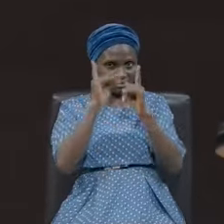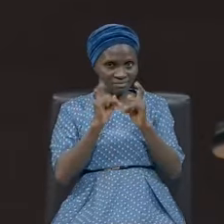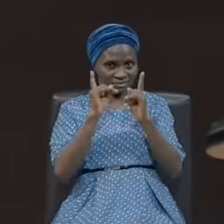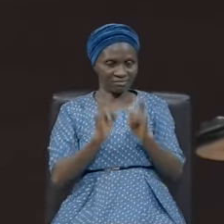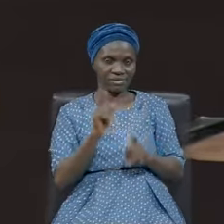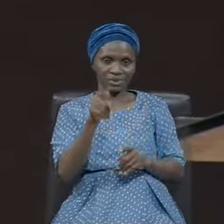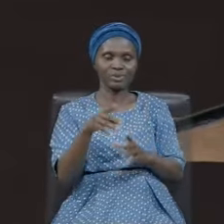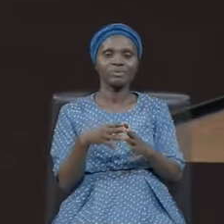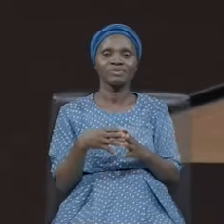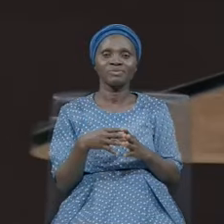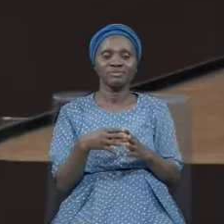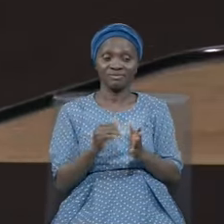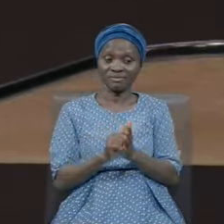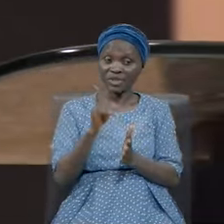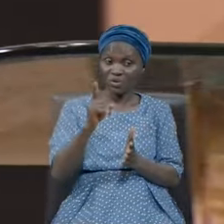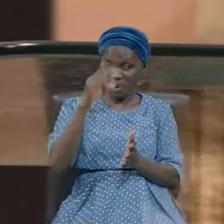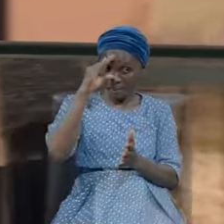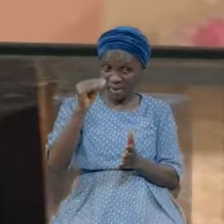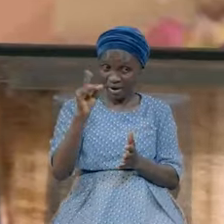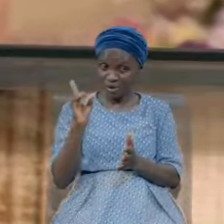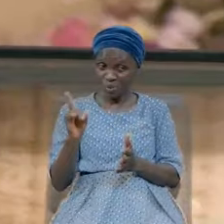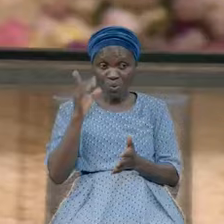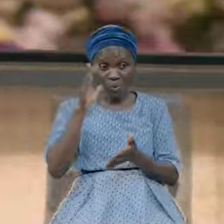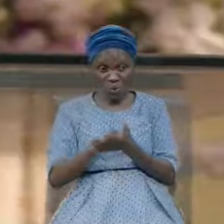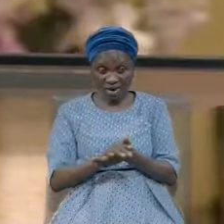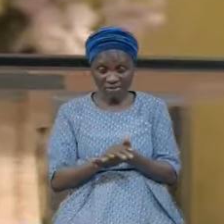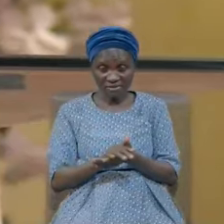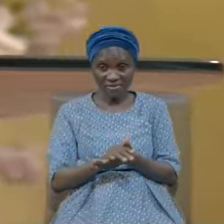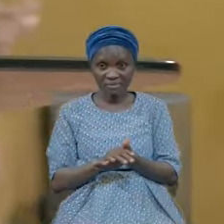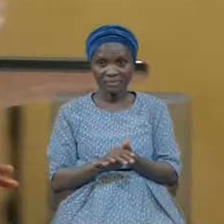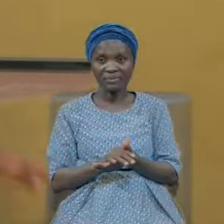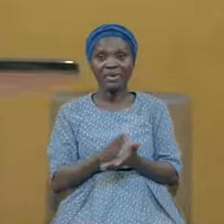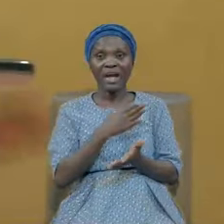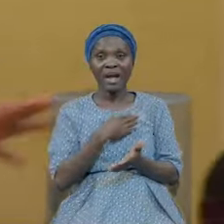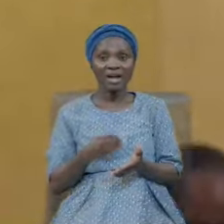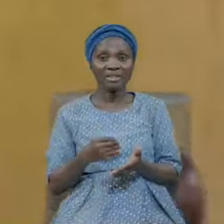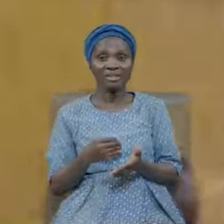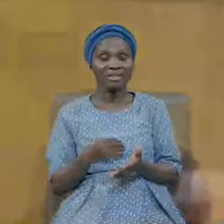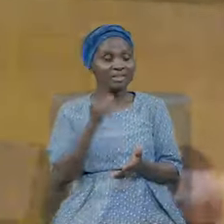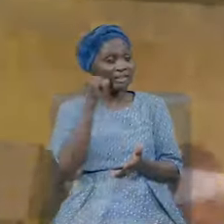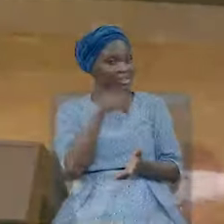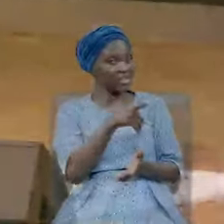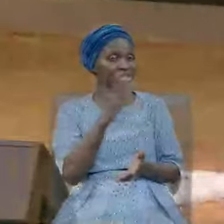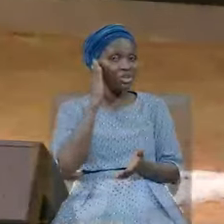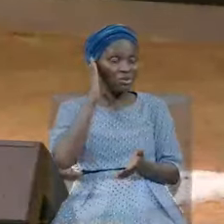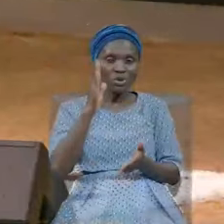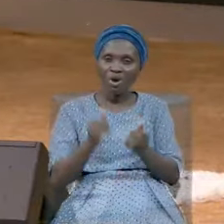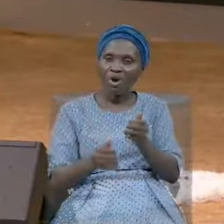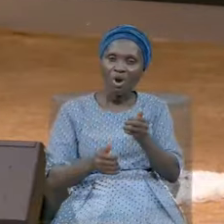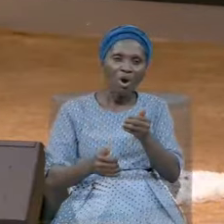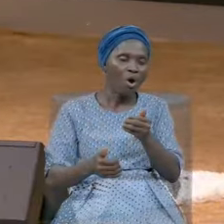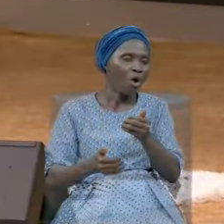va vous tester, un homme, une femme. Et elle va presque